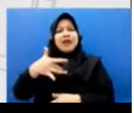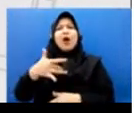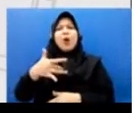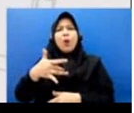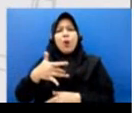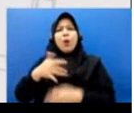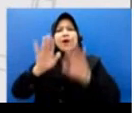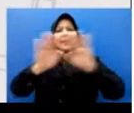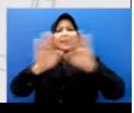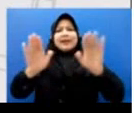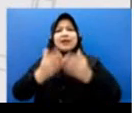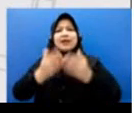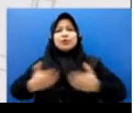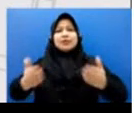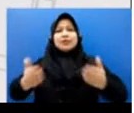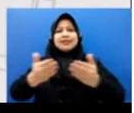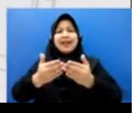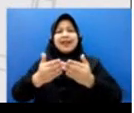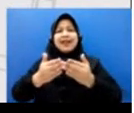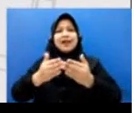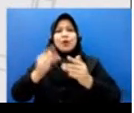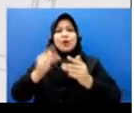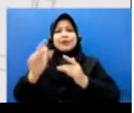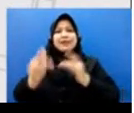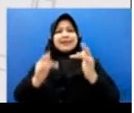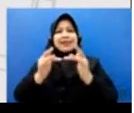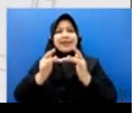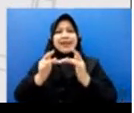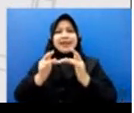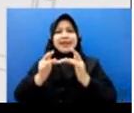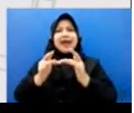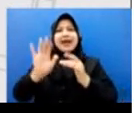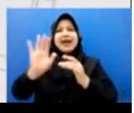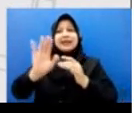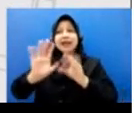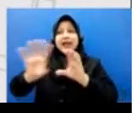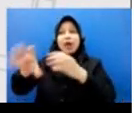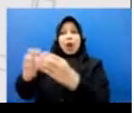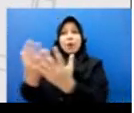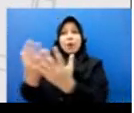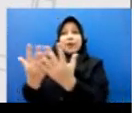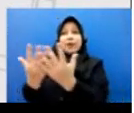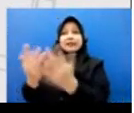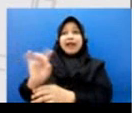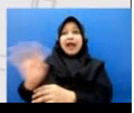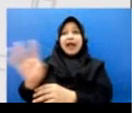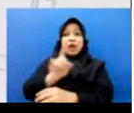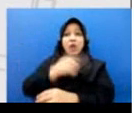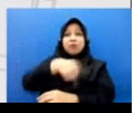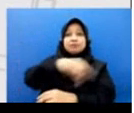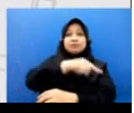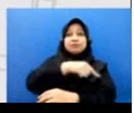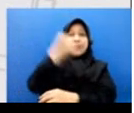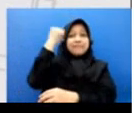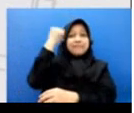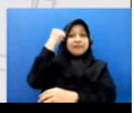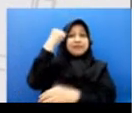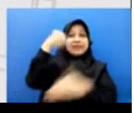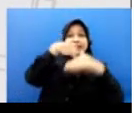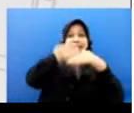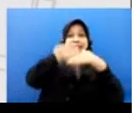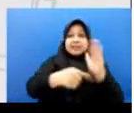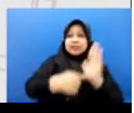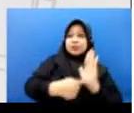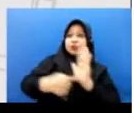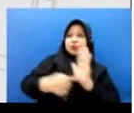internet, di kalangan internet, kelompok masyarakat yang akan menghargai mereka jika mereka menunjukkan berpikir kritis. Jadi mereka tidak